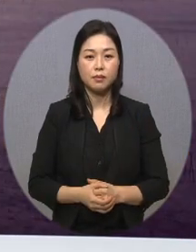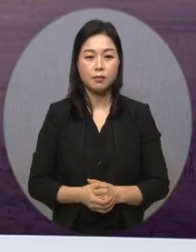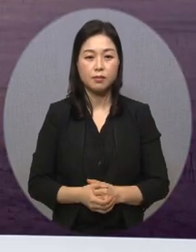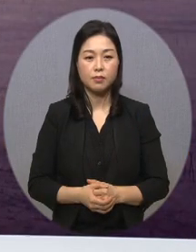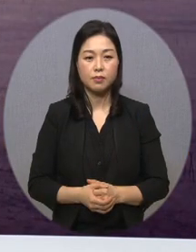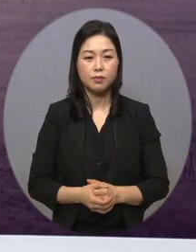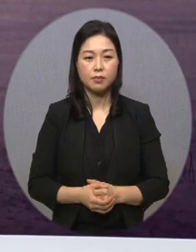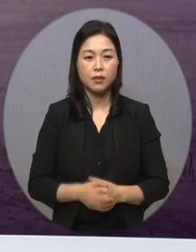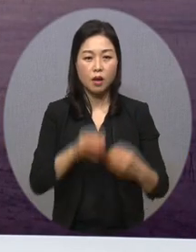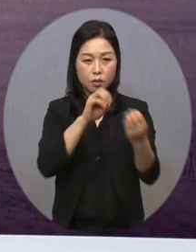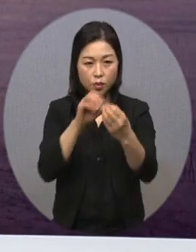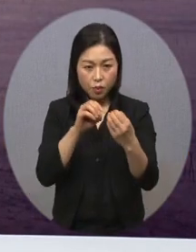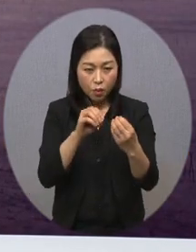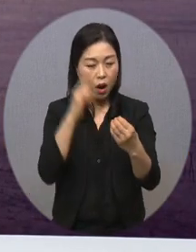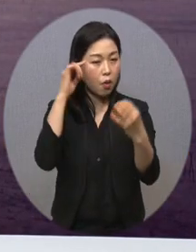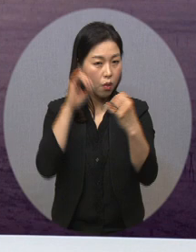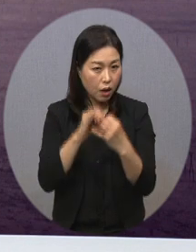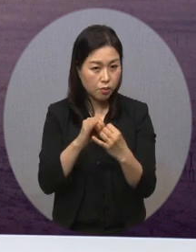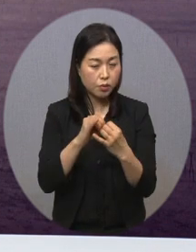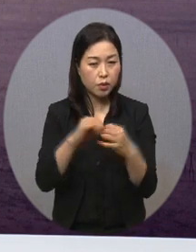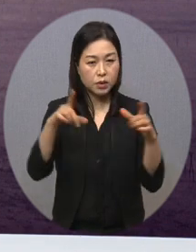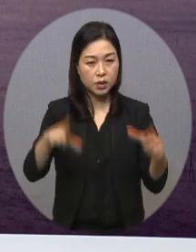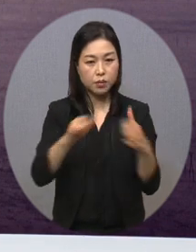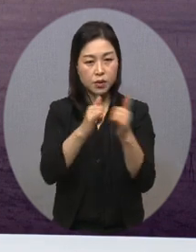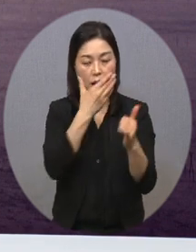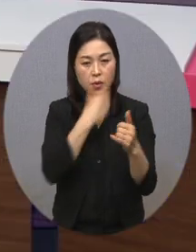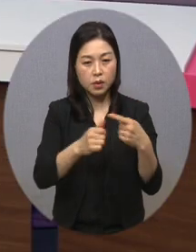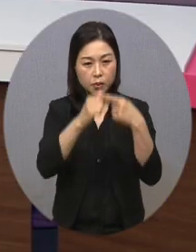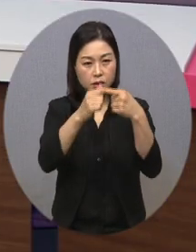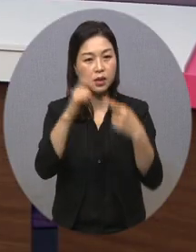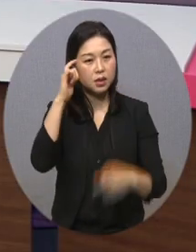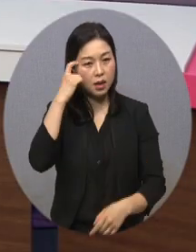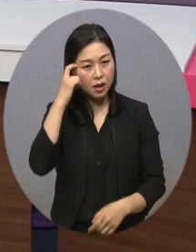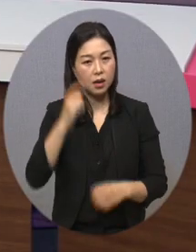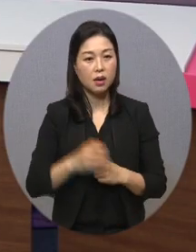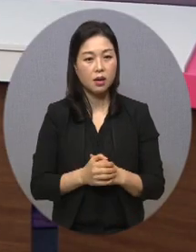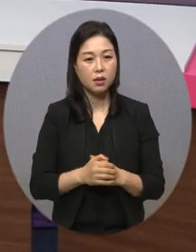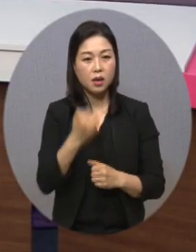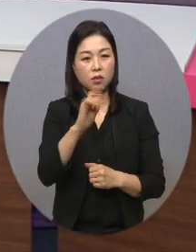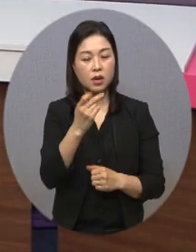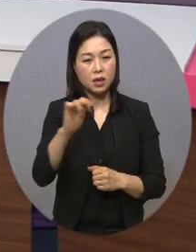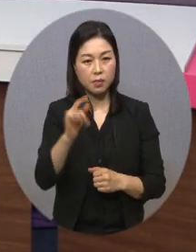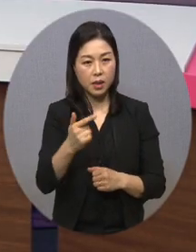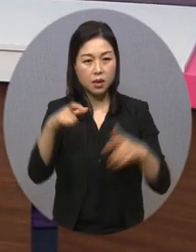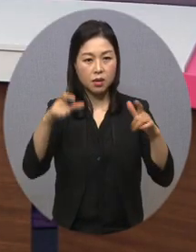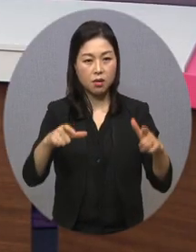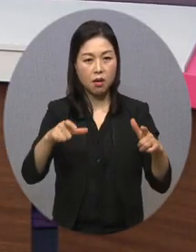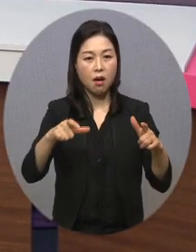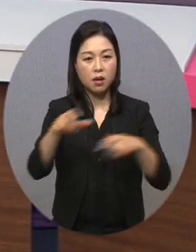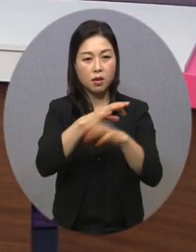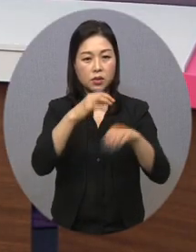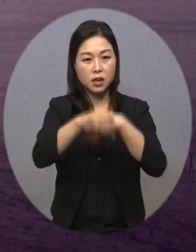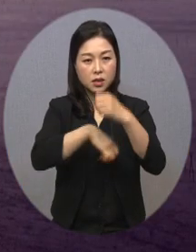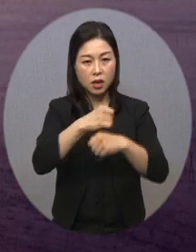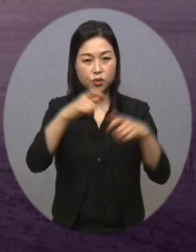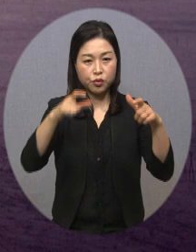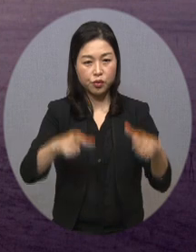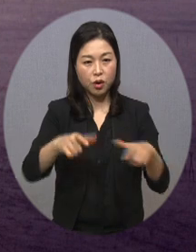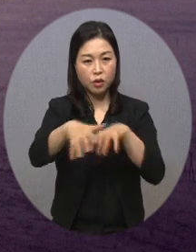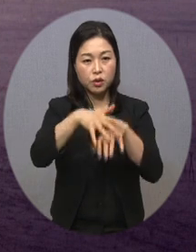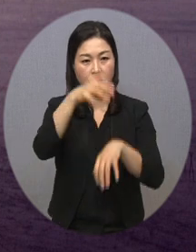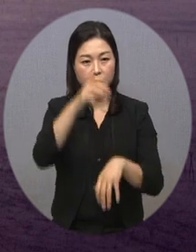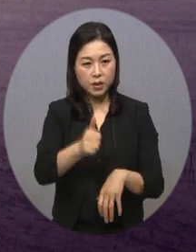지금까지 소통과 공감으로 도민의 행복을 최우선으로 하는 광양만권 경제자유구역 조합회의 의장인